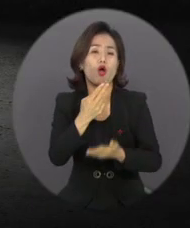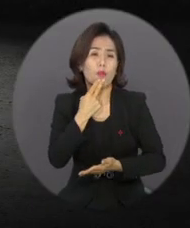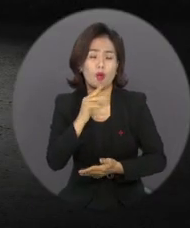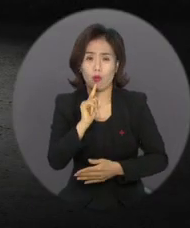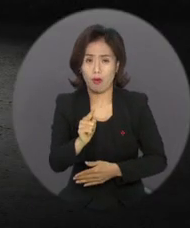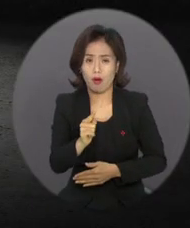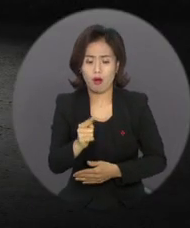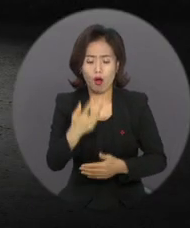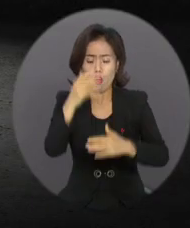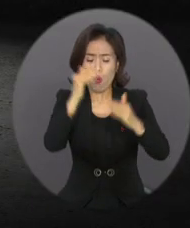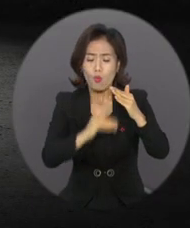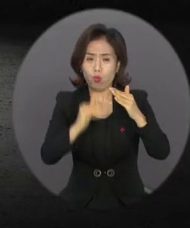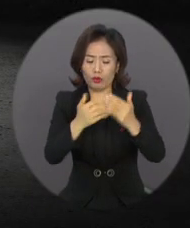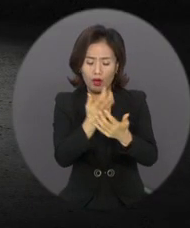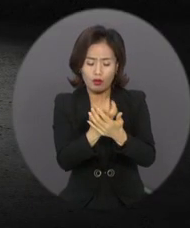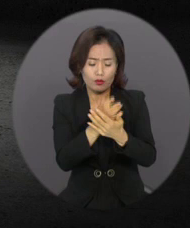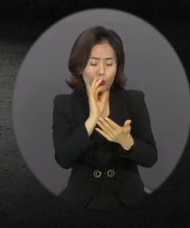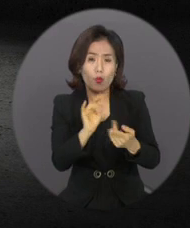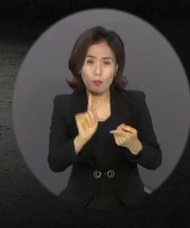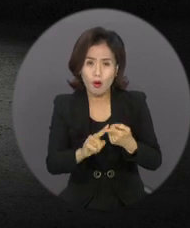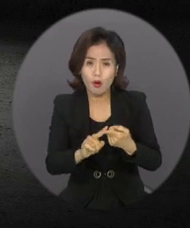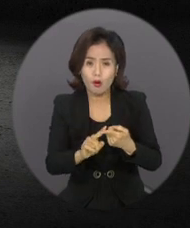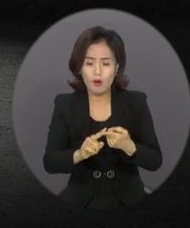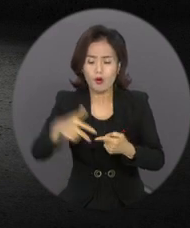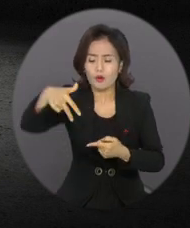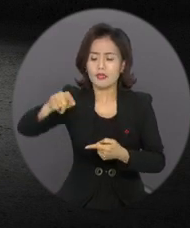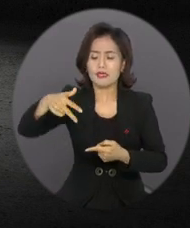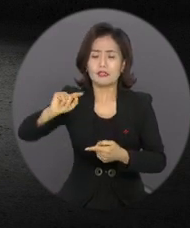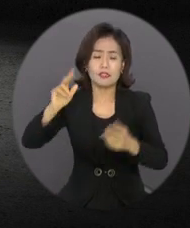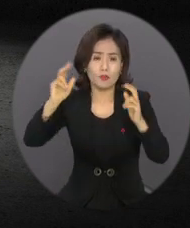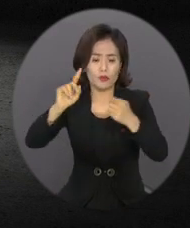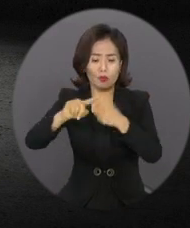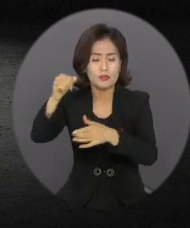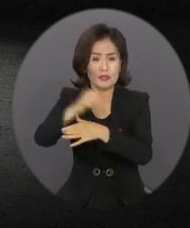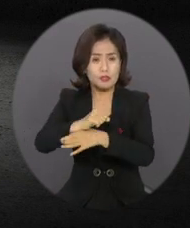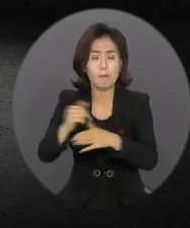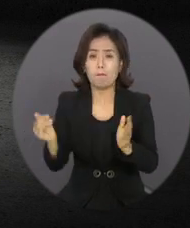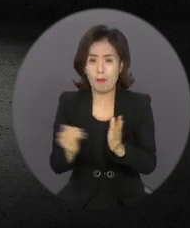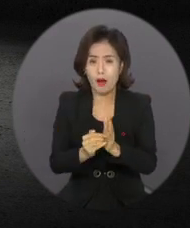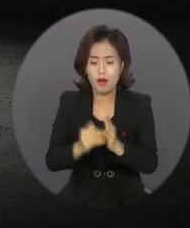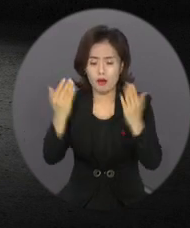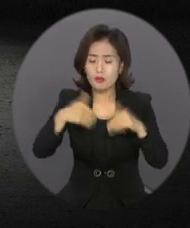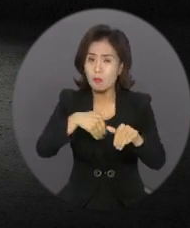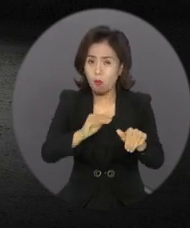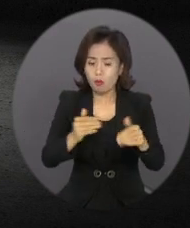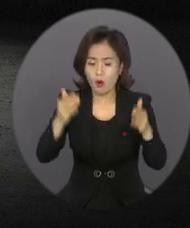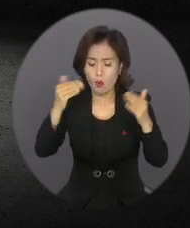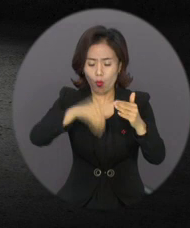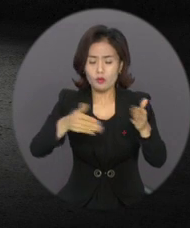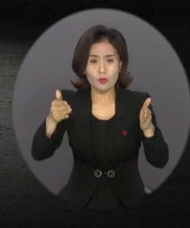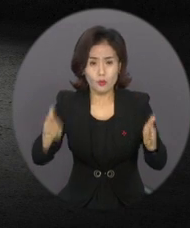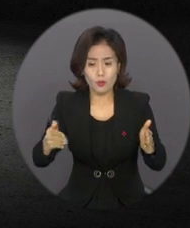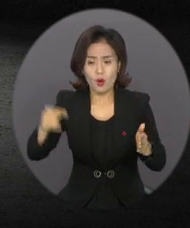공사 계약서에 따르면 용역업체 관리자는 제재업체 측 승인을 받고 현장에 배치되고 공사 기간 동안